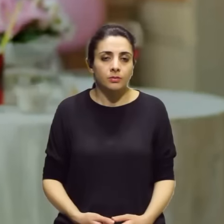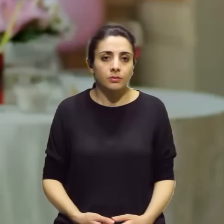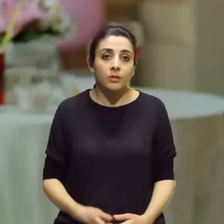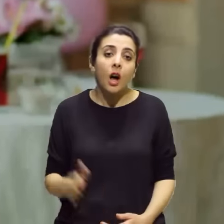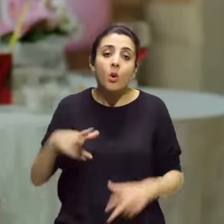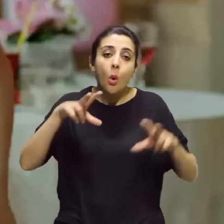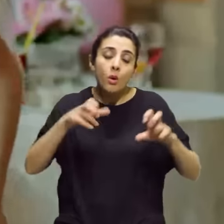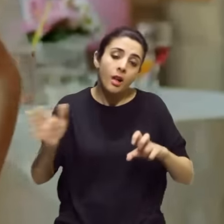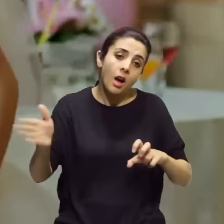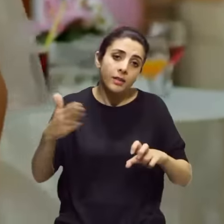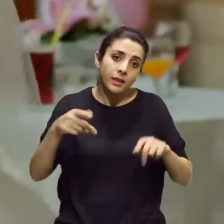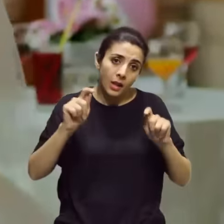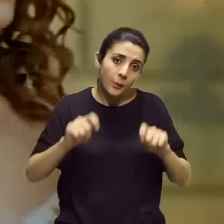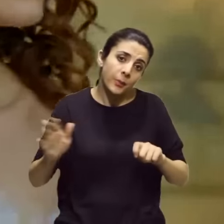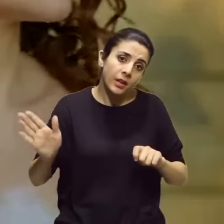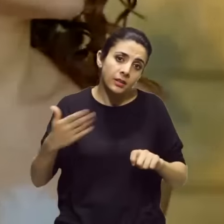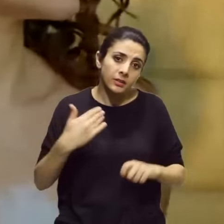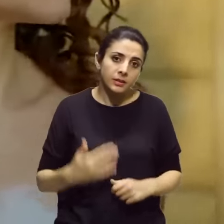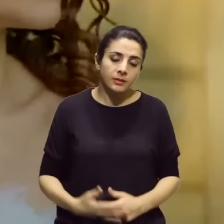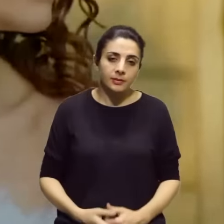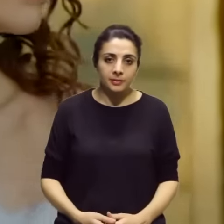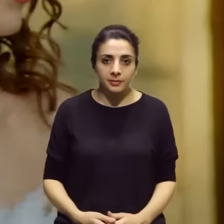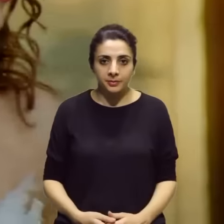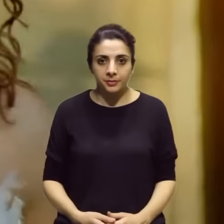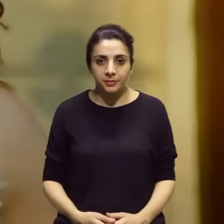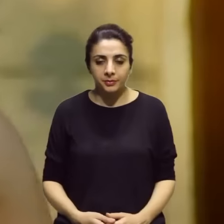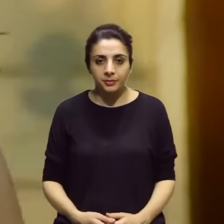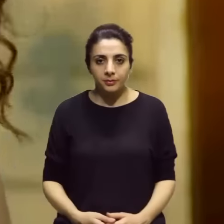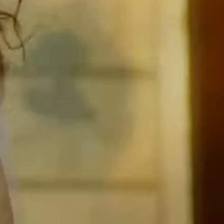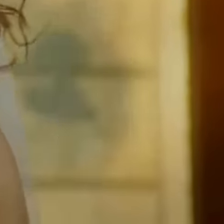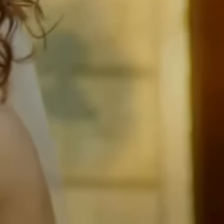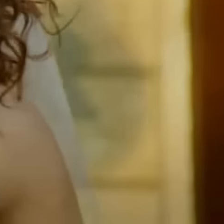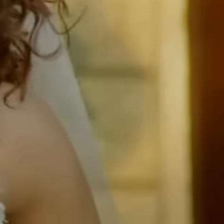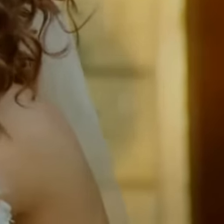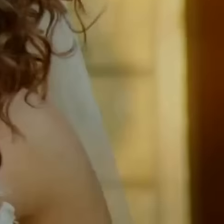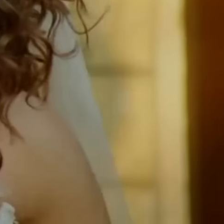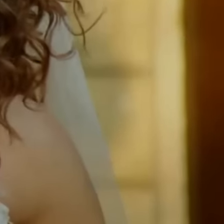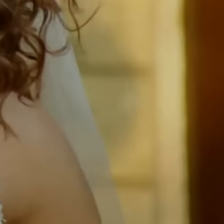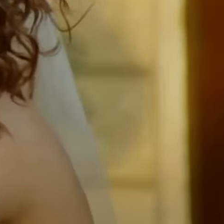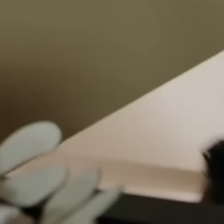Tabii tabii, oturun siz. Şey yaparız. Telaş basmış, korkulu nikah memuruna baktı.